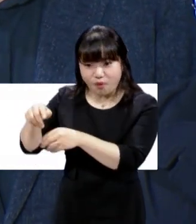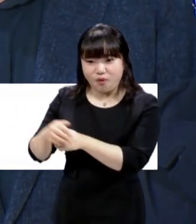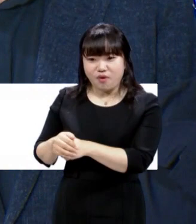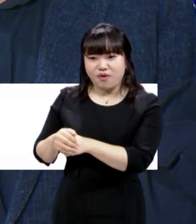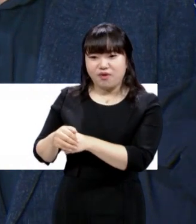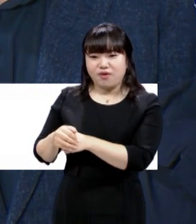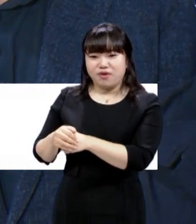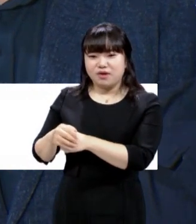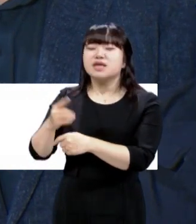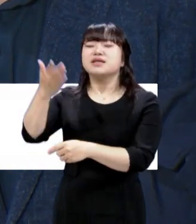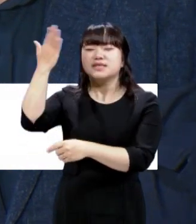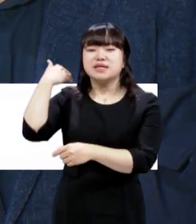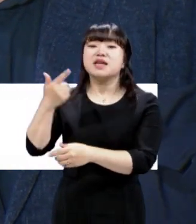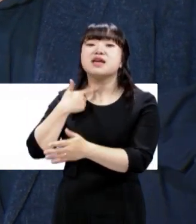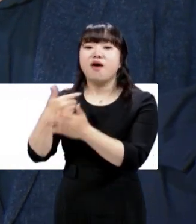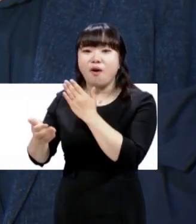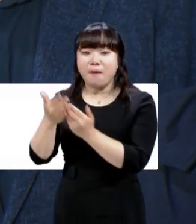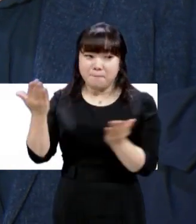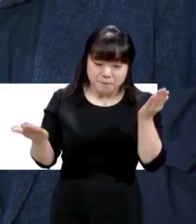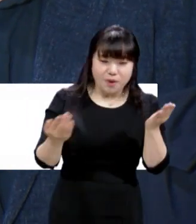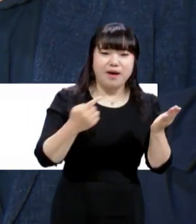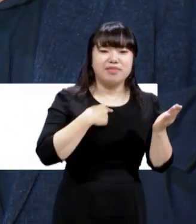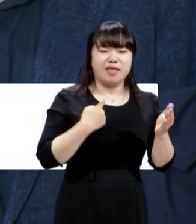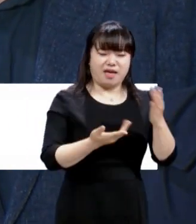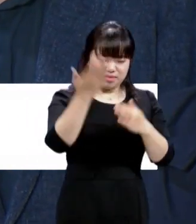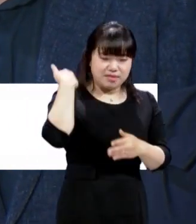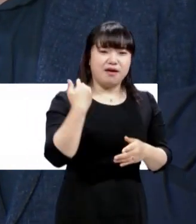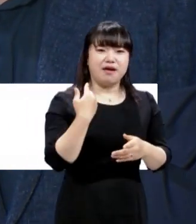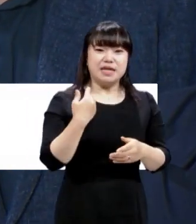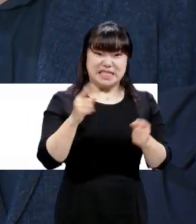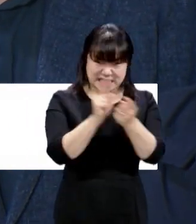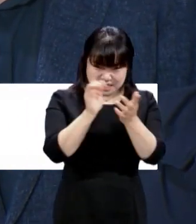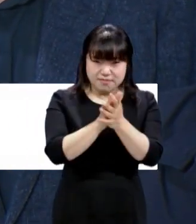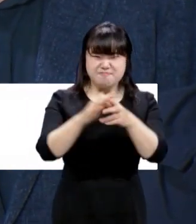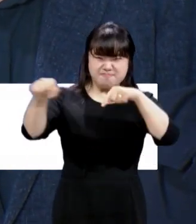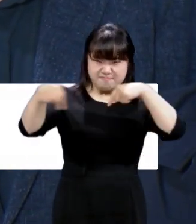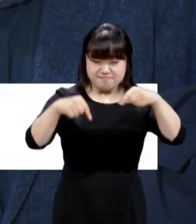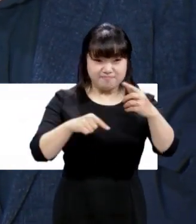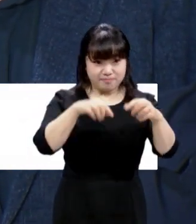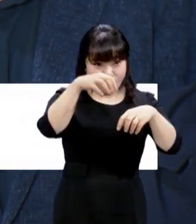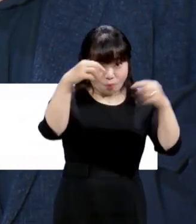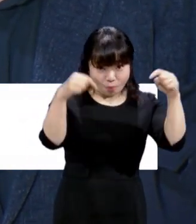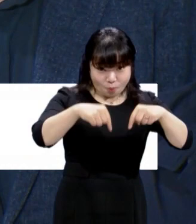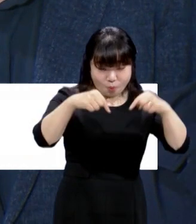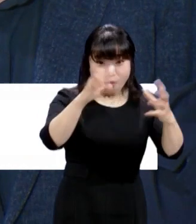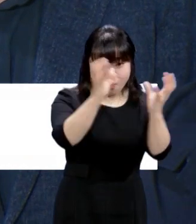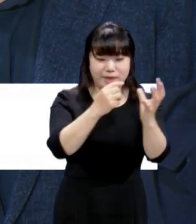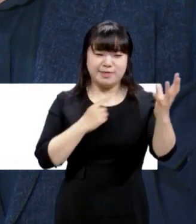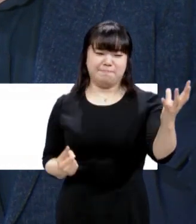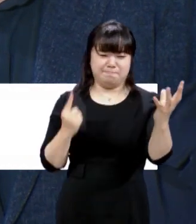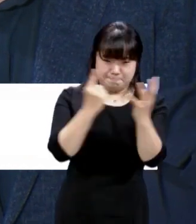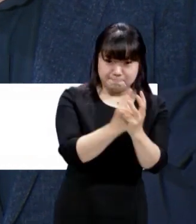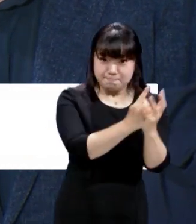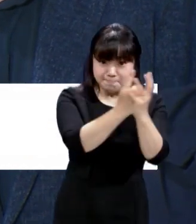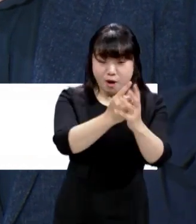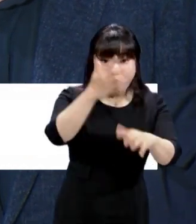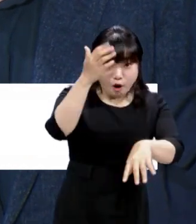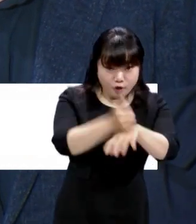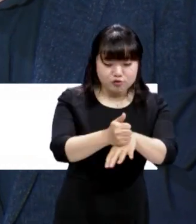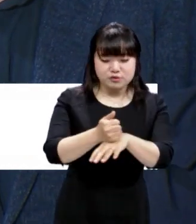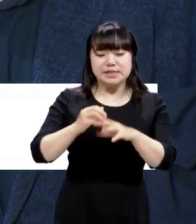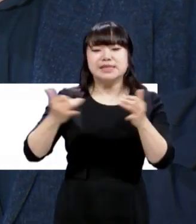경험을 가지고 있는 저속령 길이 국무회의에 들어가야 국민 통합에 도움이 되고